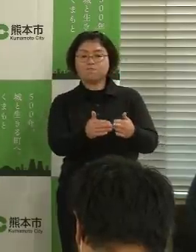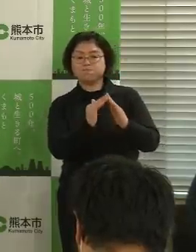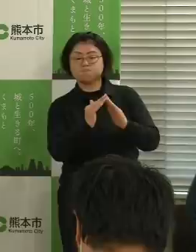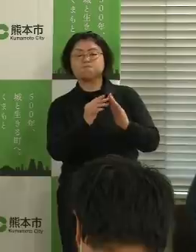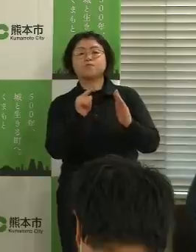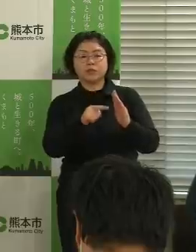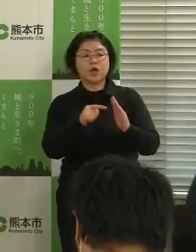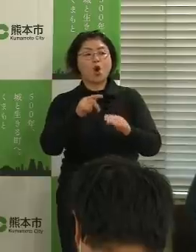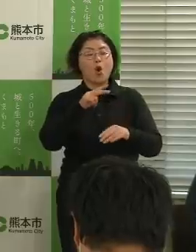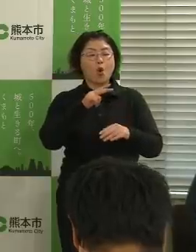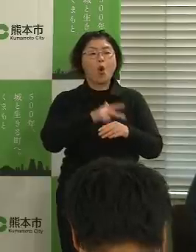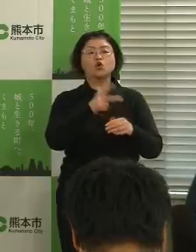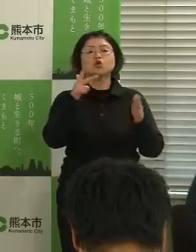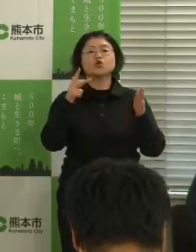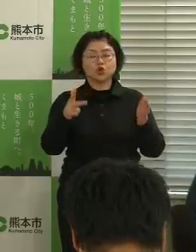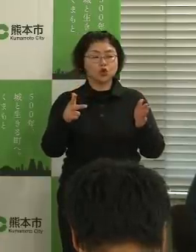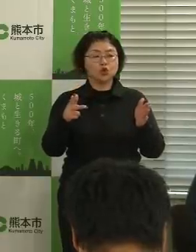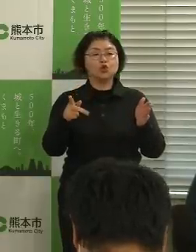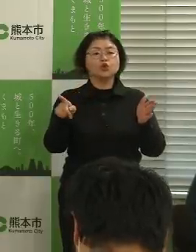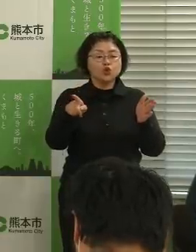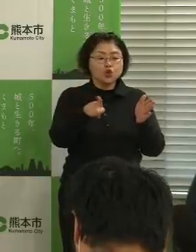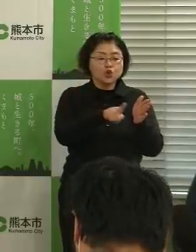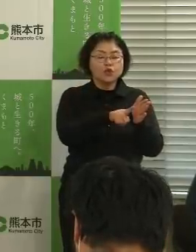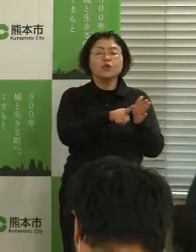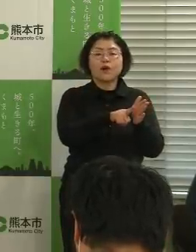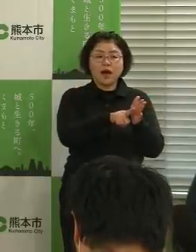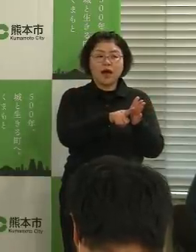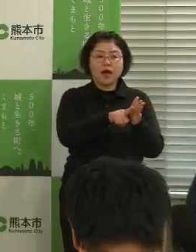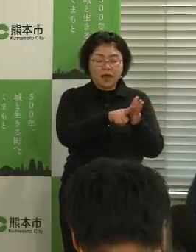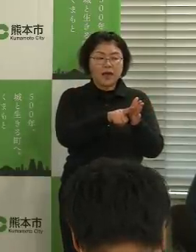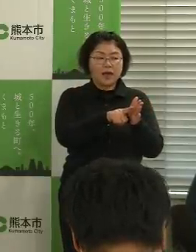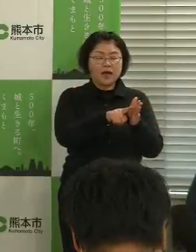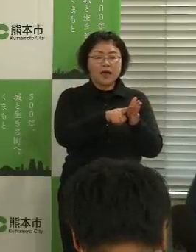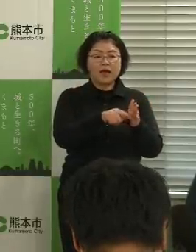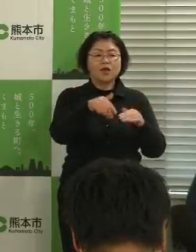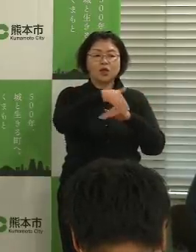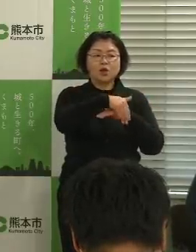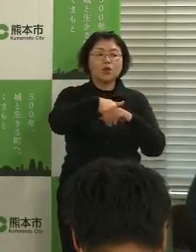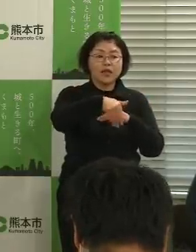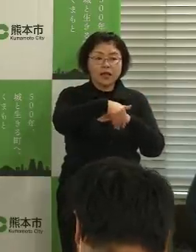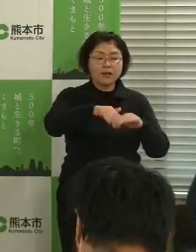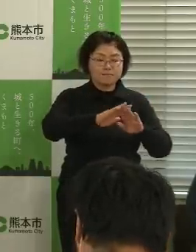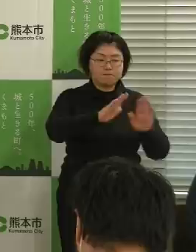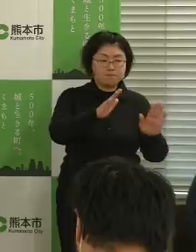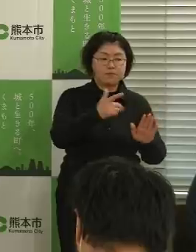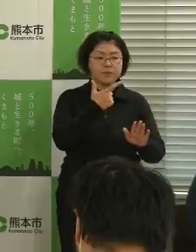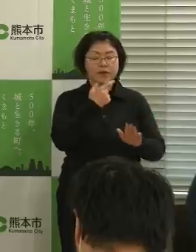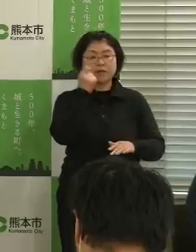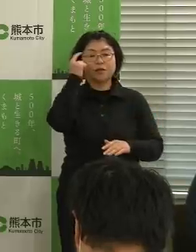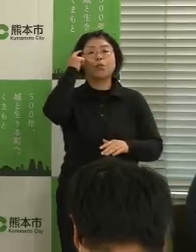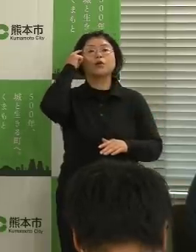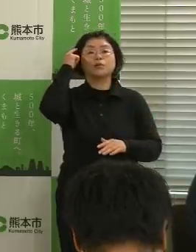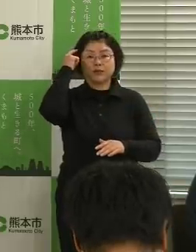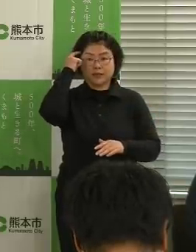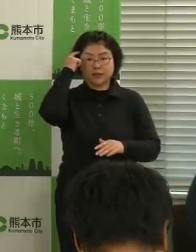にはですね、先決処分を行うようなスケジュール感でやりたいというふうに思っております